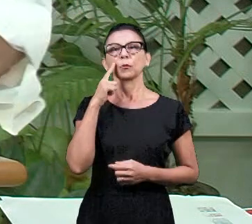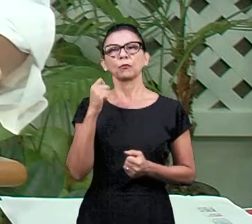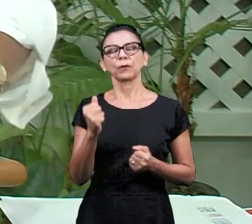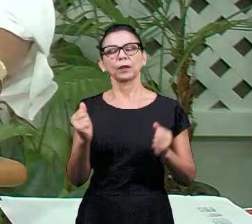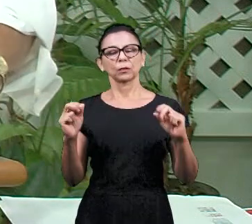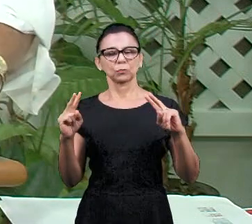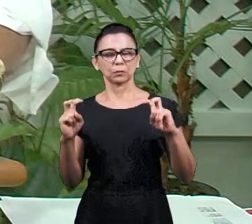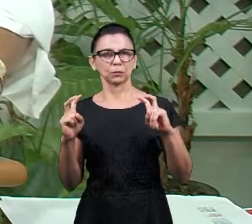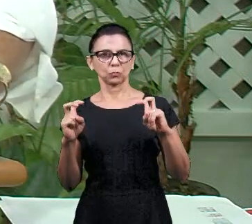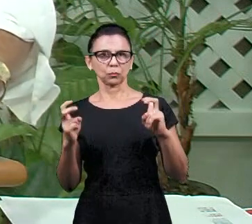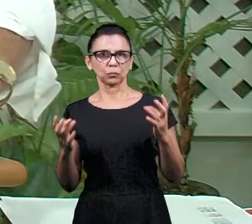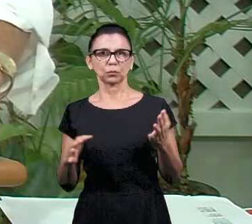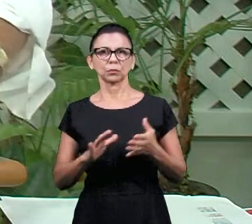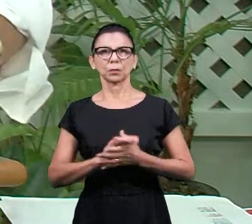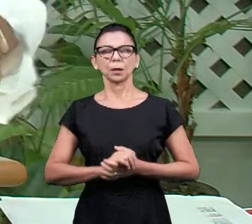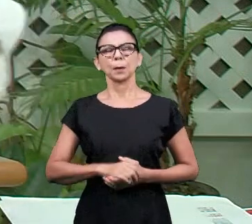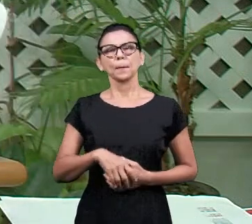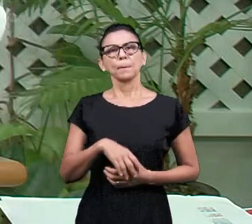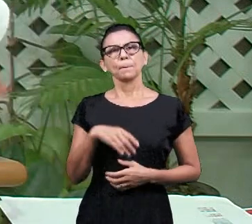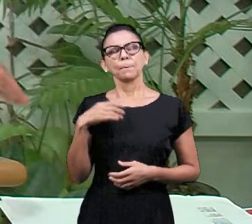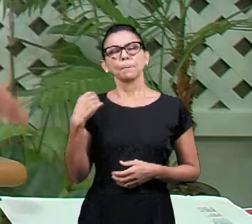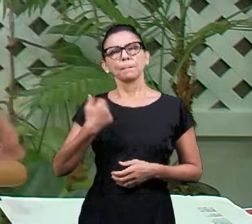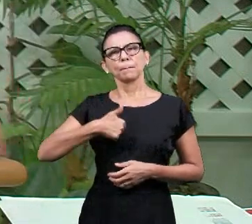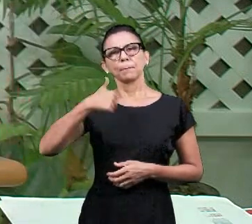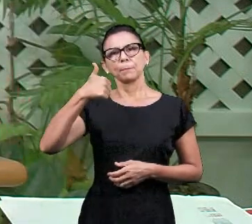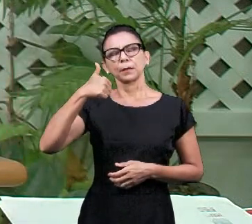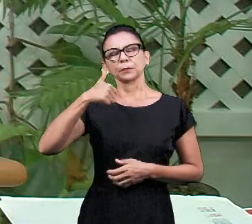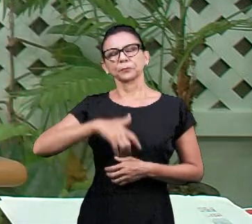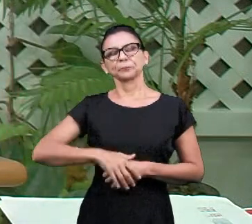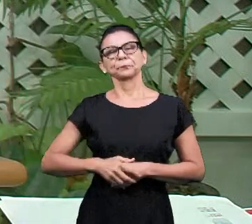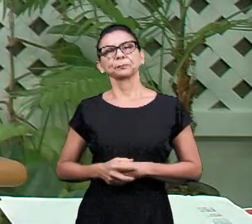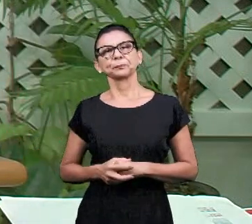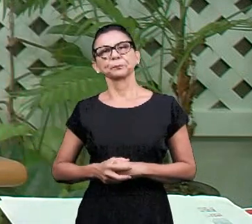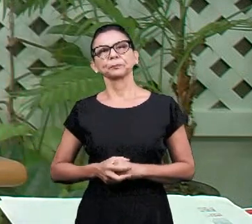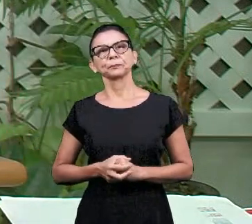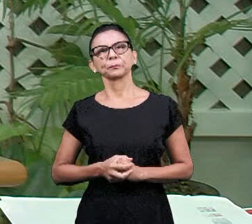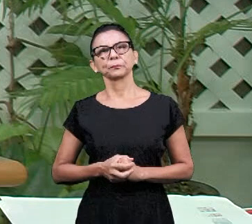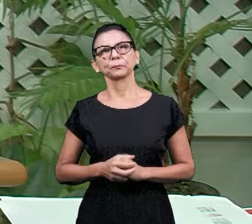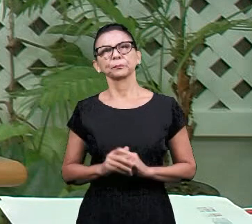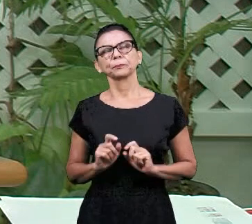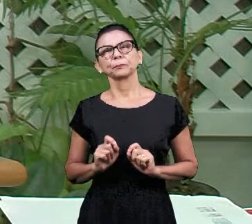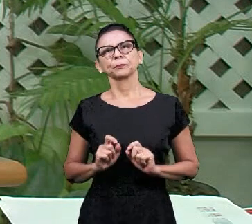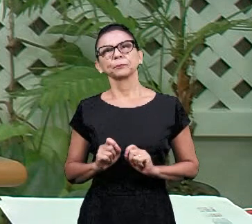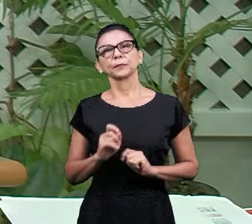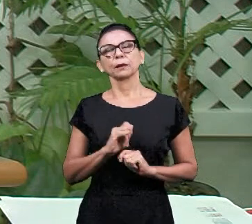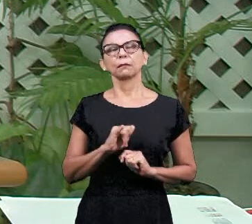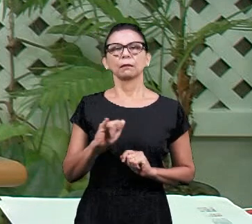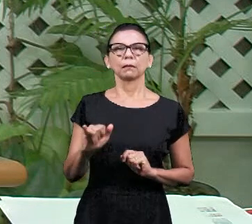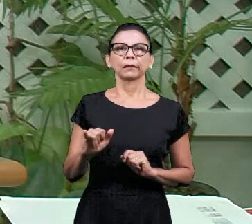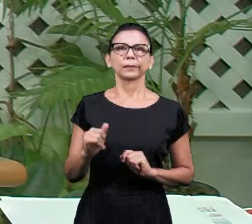être traités aujourd'hui ici. Tout d'abord, nous voulons dire que